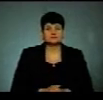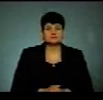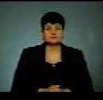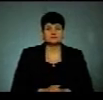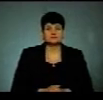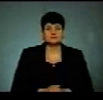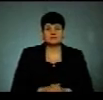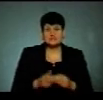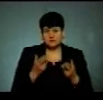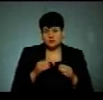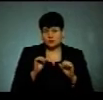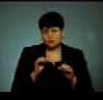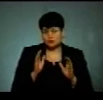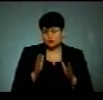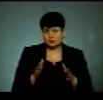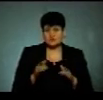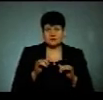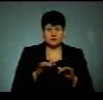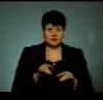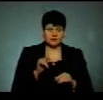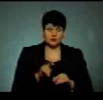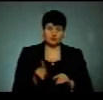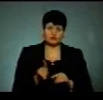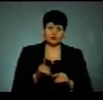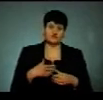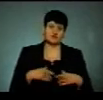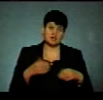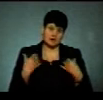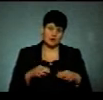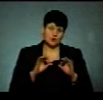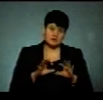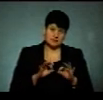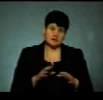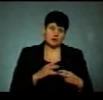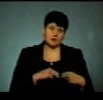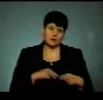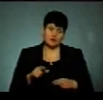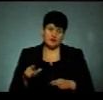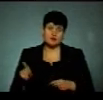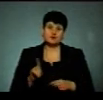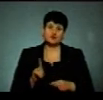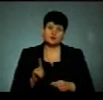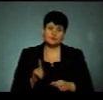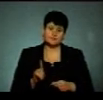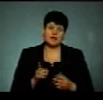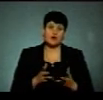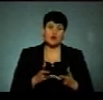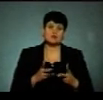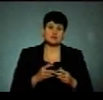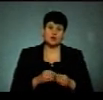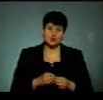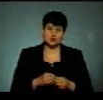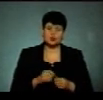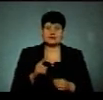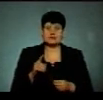Ну, звичайно, може бути через те, що справа в тому, що ми вже розказували тут наші колеги, що розрахунок